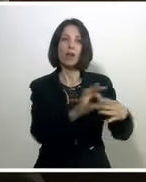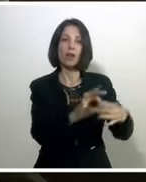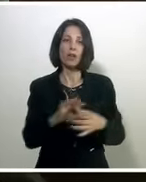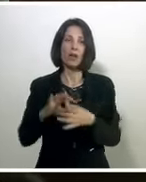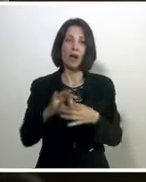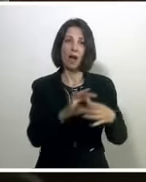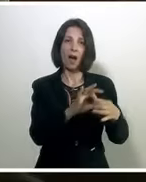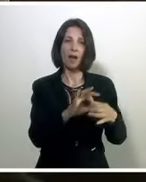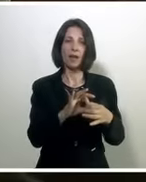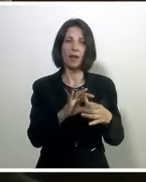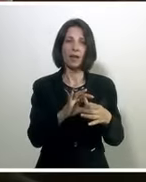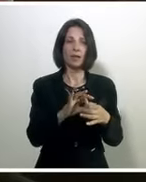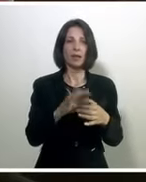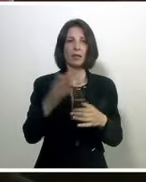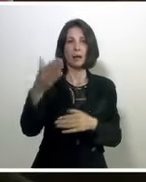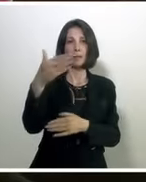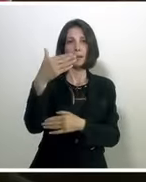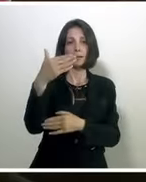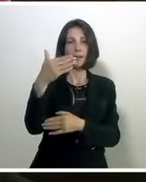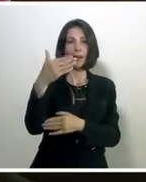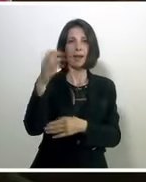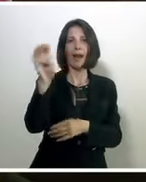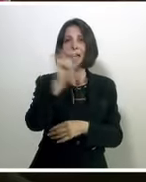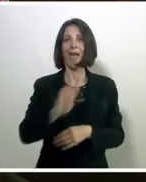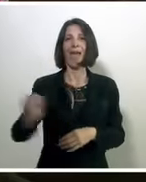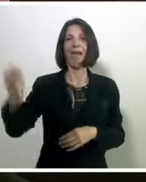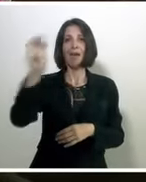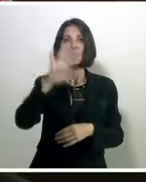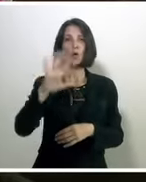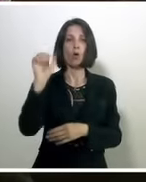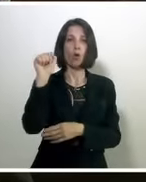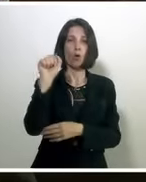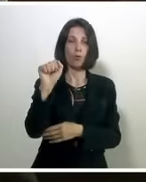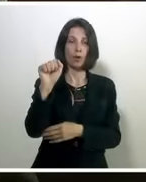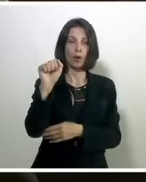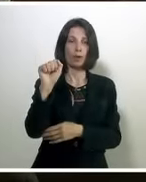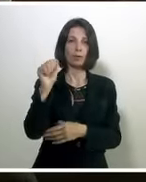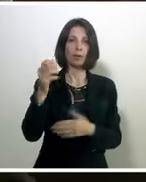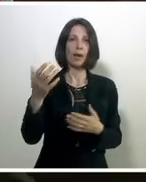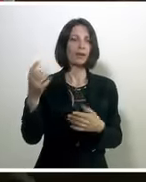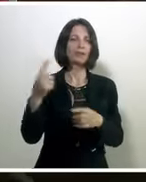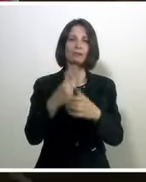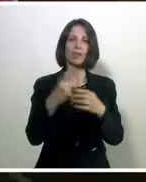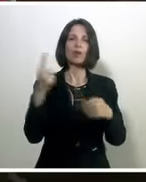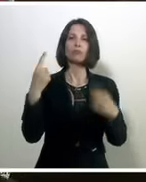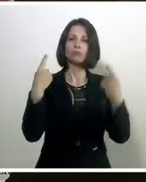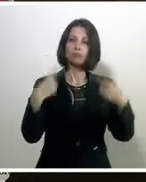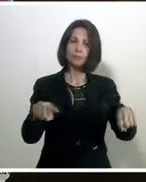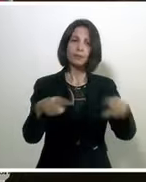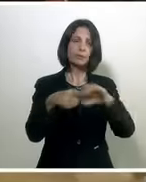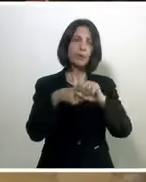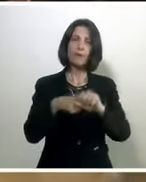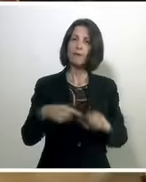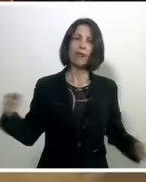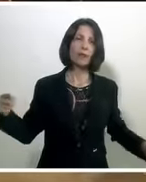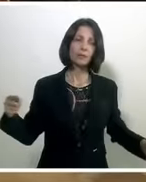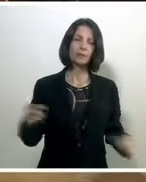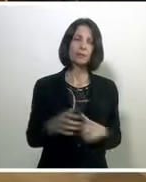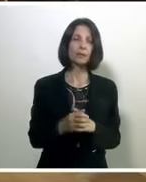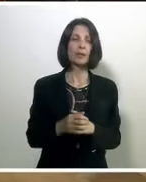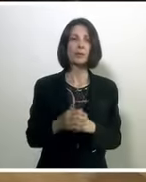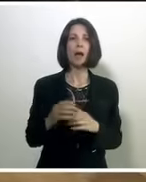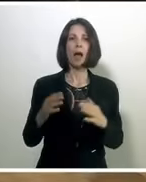dell'euro Comunismo la ricerca di questa strada nella sostanza fallì ma il suo impegno in politica estera lasciò ai